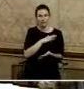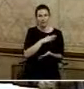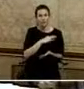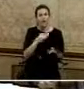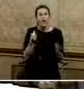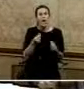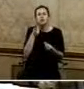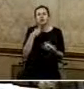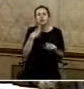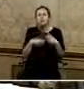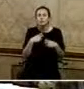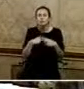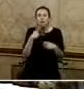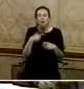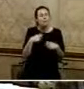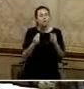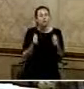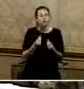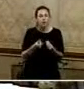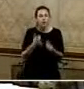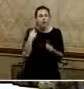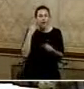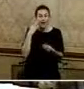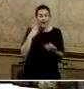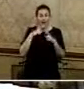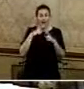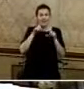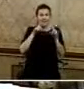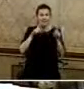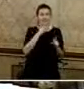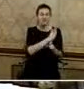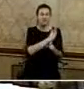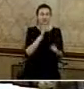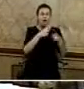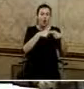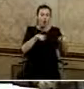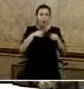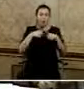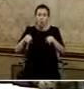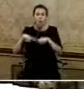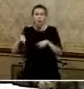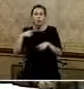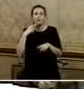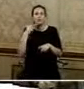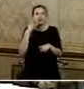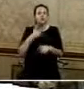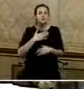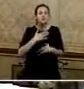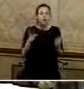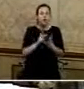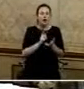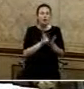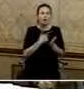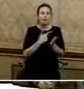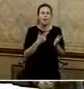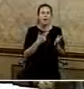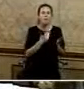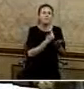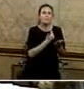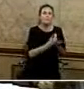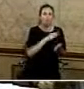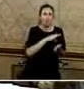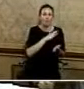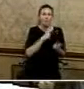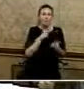Što je tu problematično? Problematično je to što kada se gradi zgrada po zgrada, svak gleda samo svoj kratkoročni profit, da što više